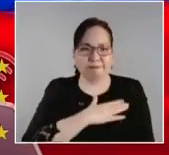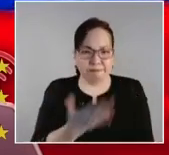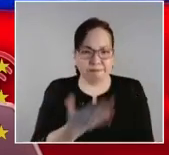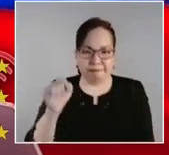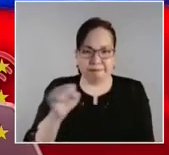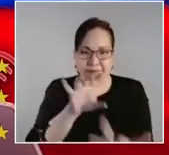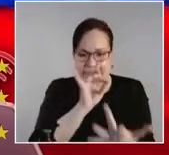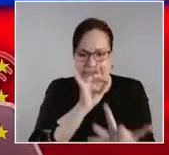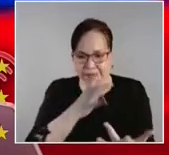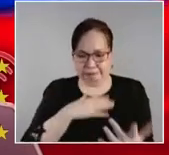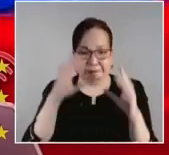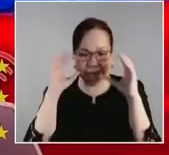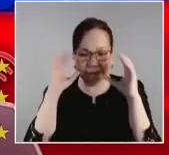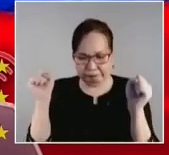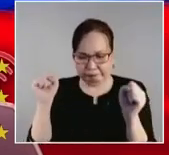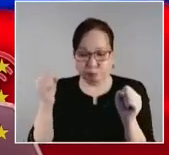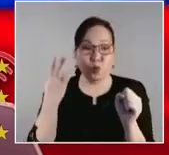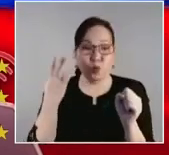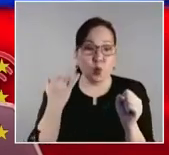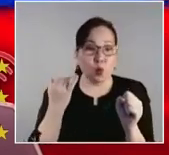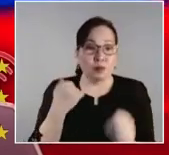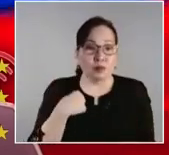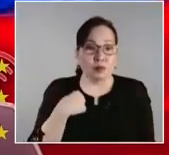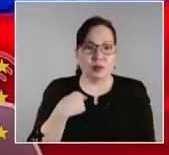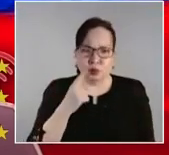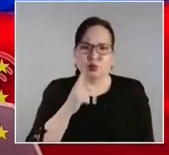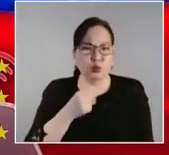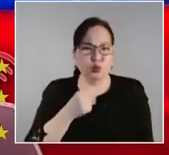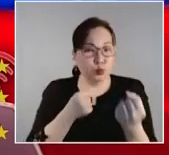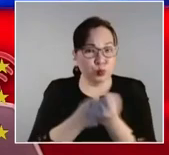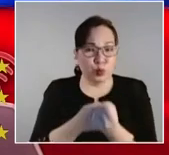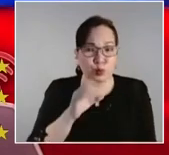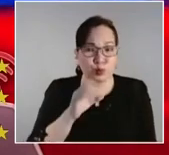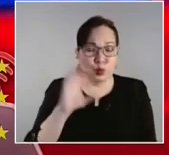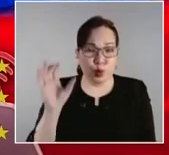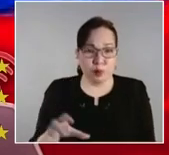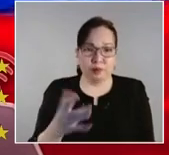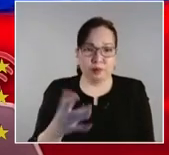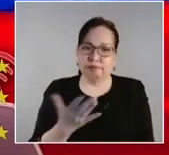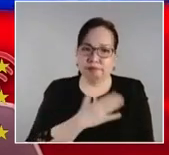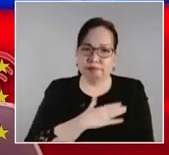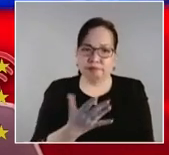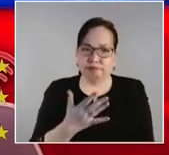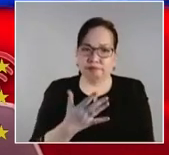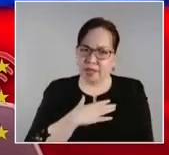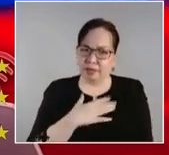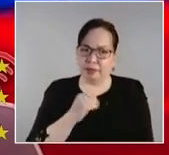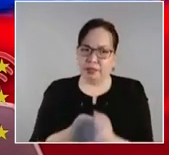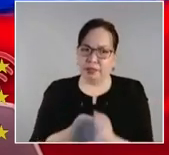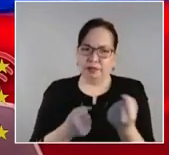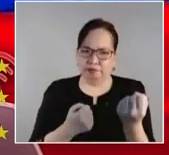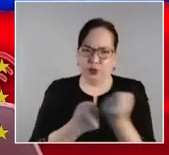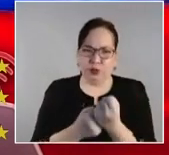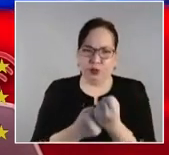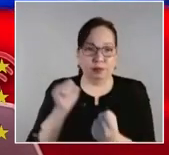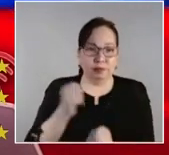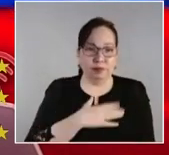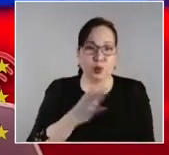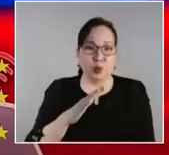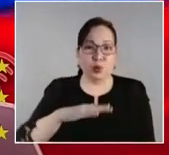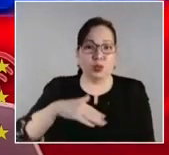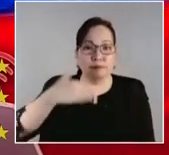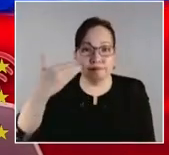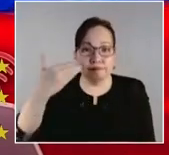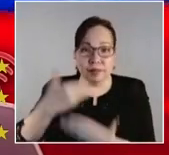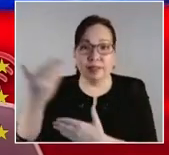I intend to support fully. I'm fully committed. That's my main commitment, to fully support the next president of our